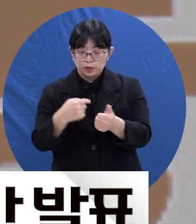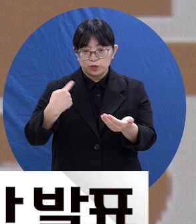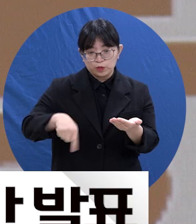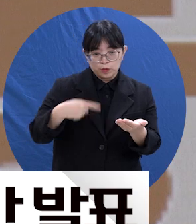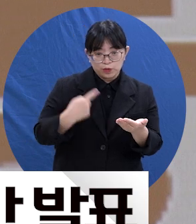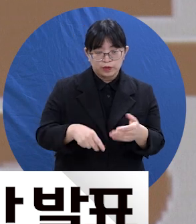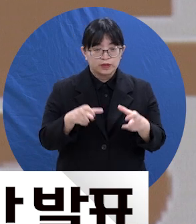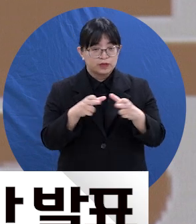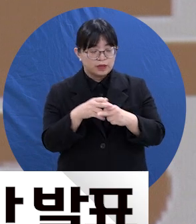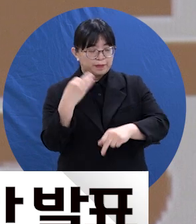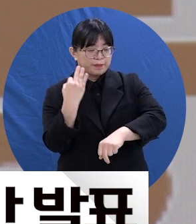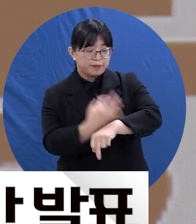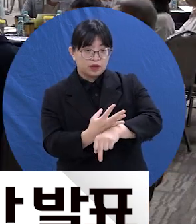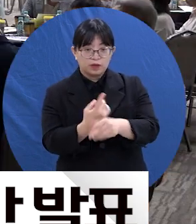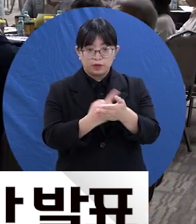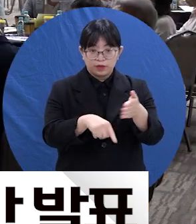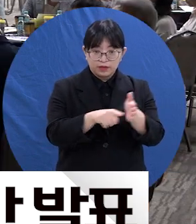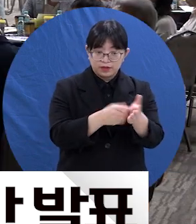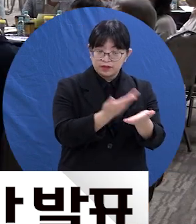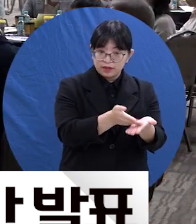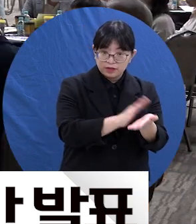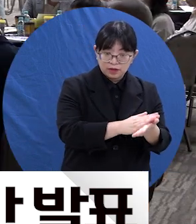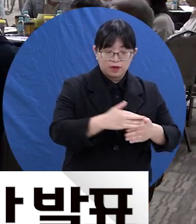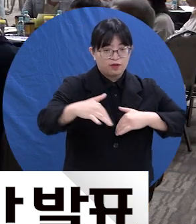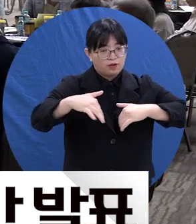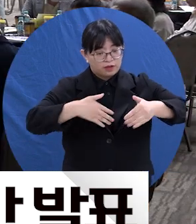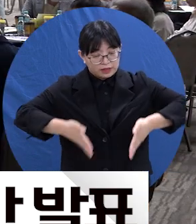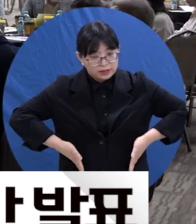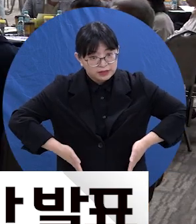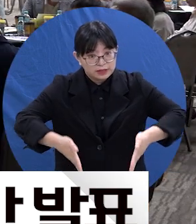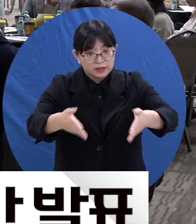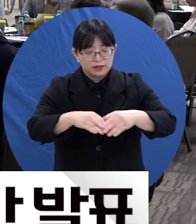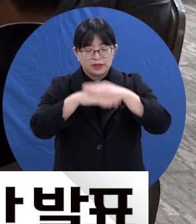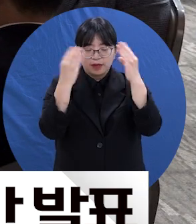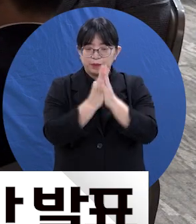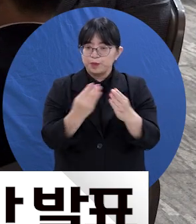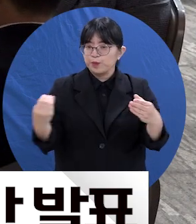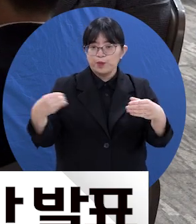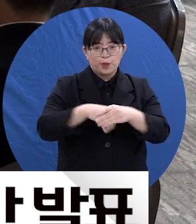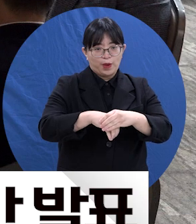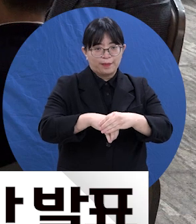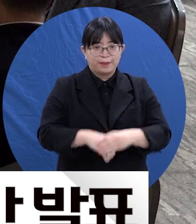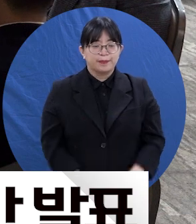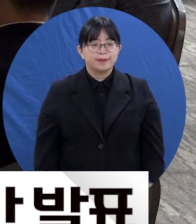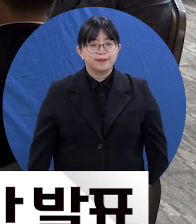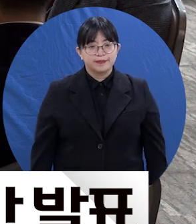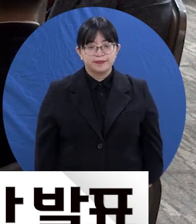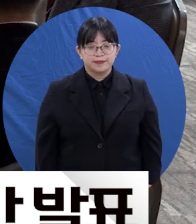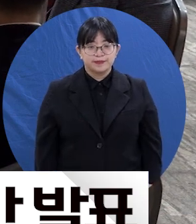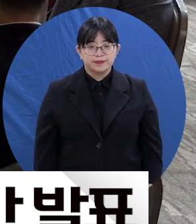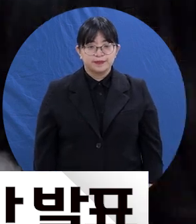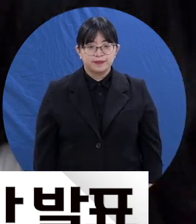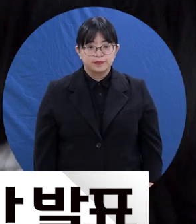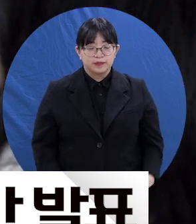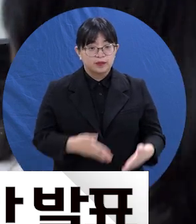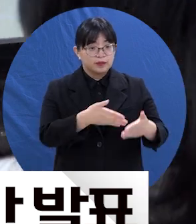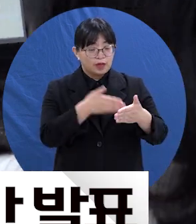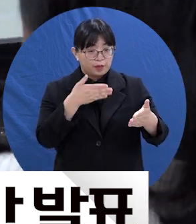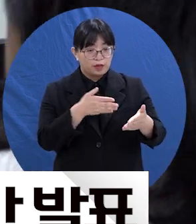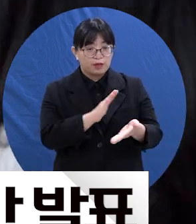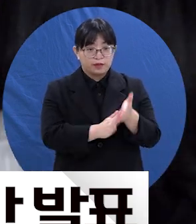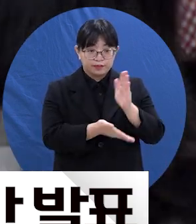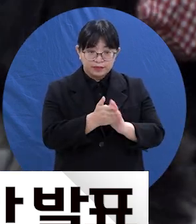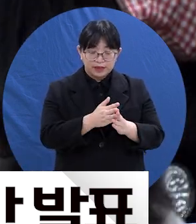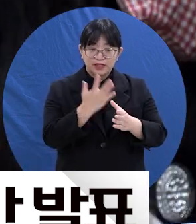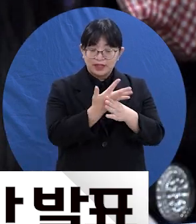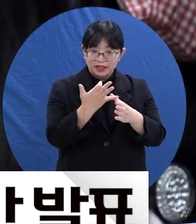내용으로는 예비 부모 교육, 장애인 편의시설 개선, 그리고 보행자 우선 특화거리 조성 등이 포함되었습니다.